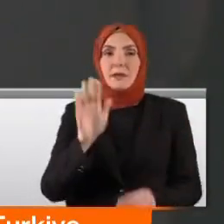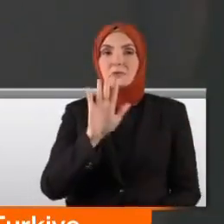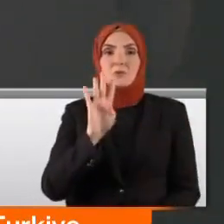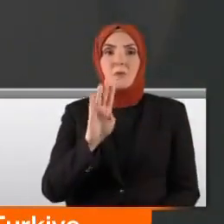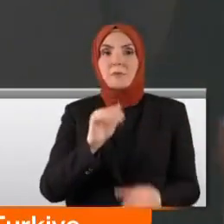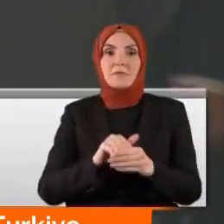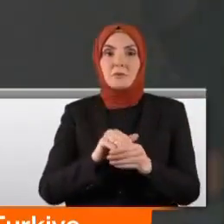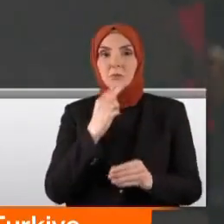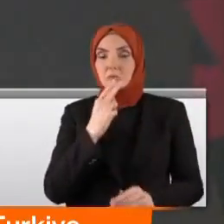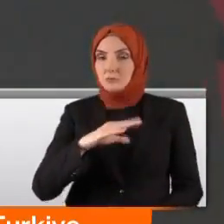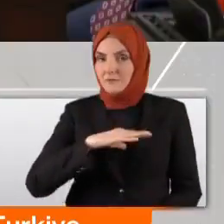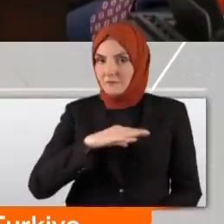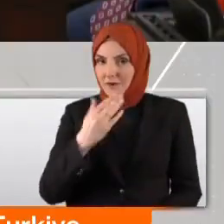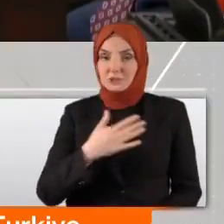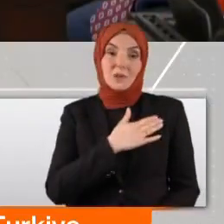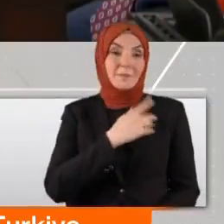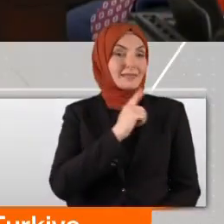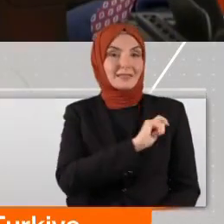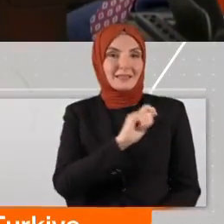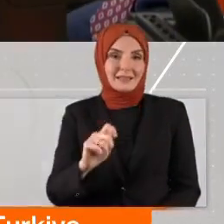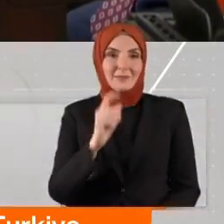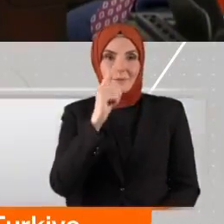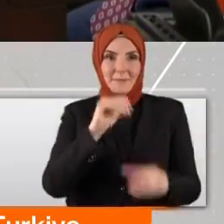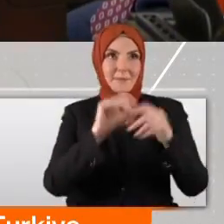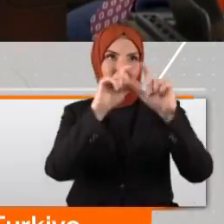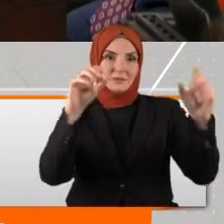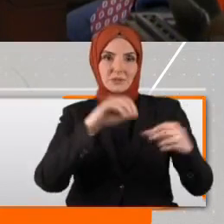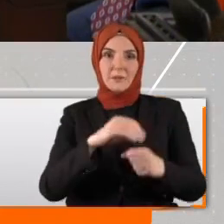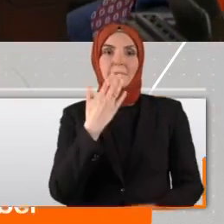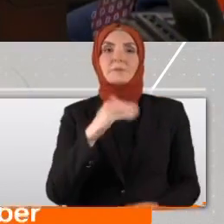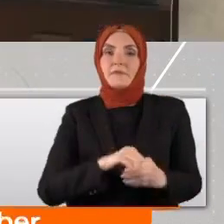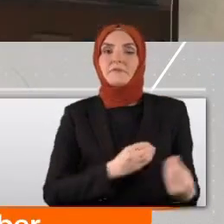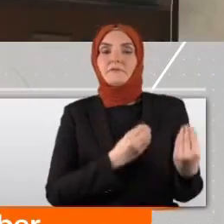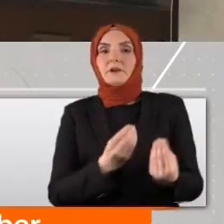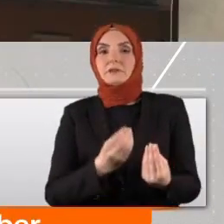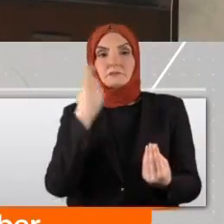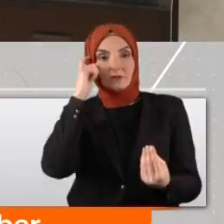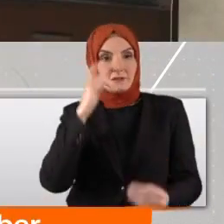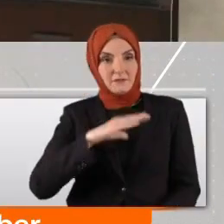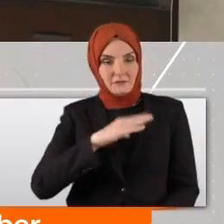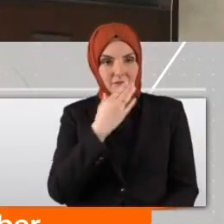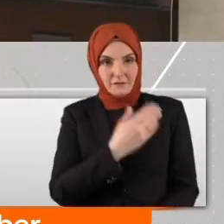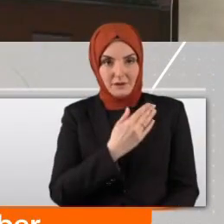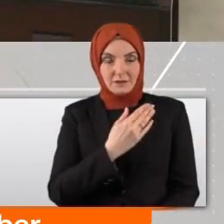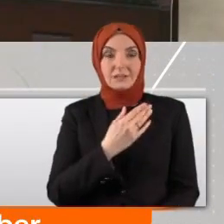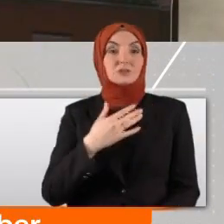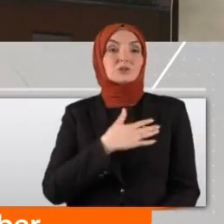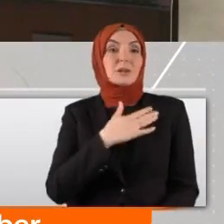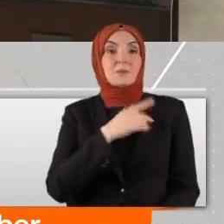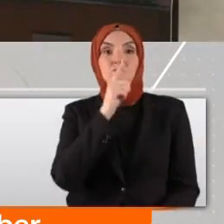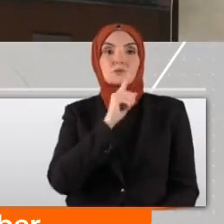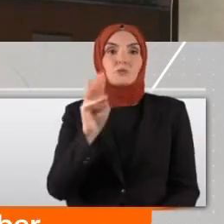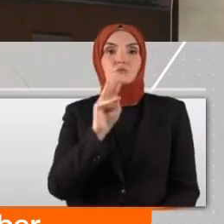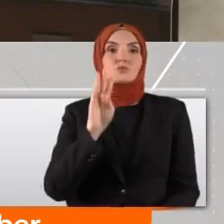sadece 5'er vekil önermeyi düşünüyor. 2018 yılında %25.32 alarak 134 sandalye kazanan CHP'nin